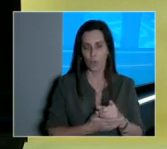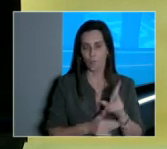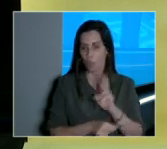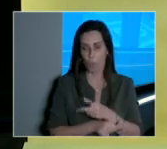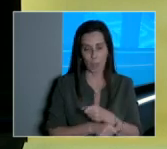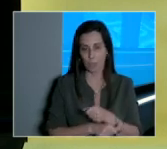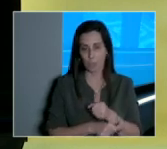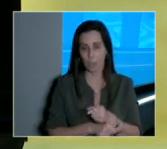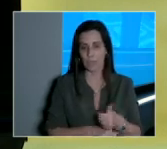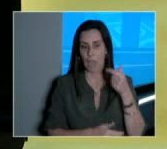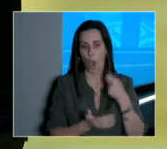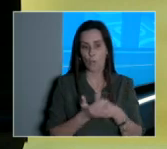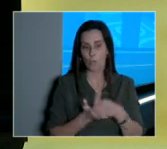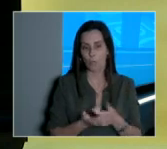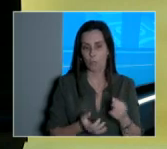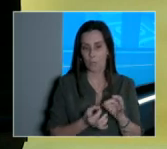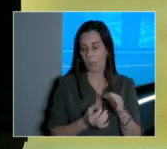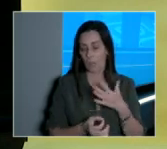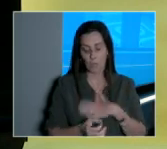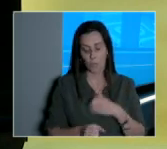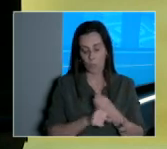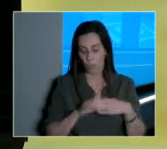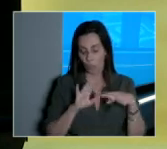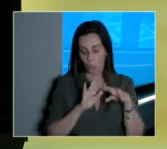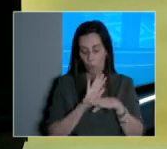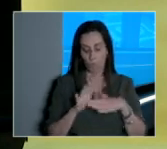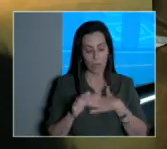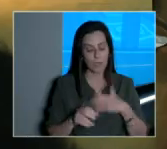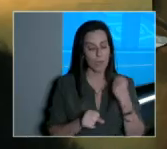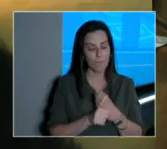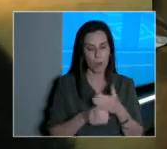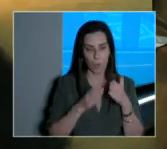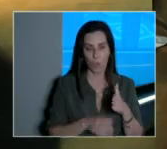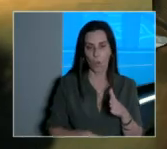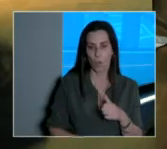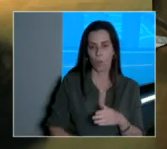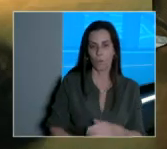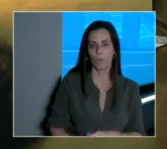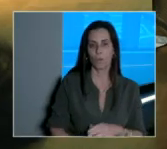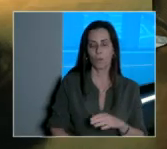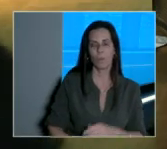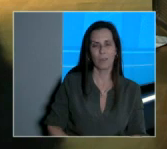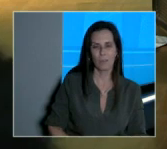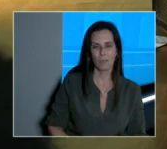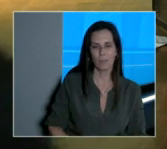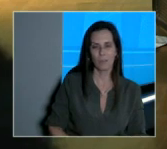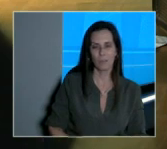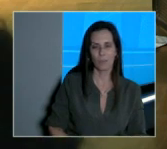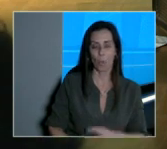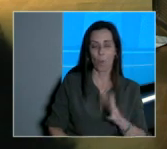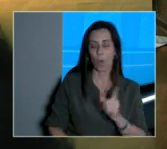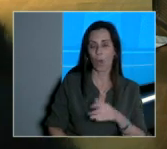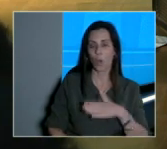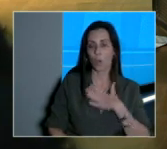הגדול שלהם זה משה כחלון. בסך הכל רצינו לחוקק את הדברים האלה, רצינו לפעול בכיוון. יכול להיות שלא רציתם מספיק? מה? יכול להיות שלא